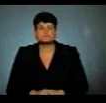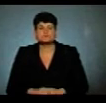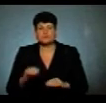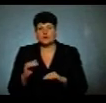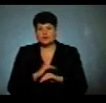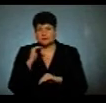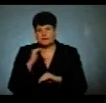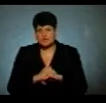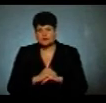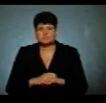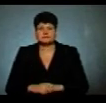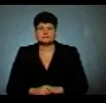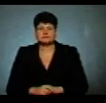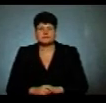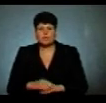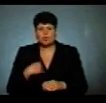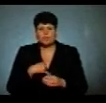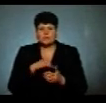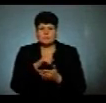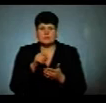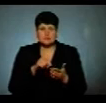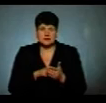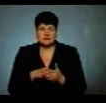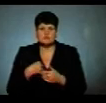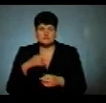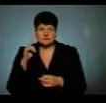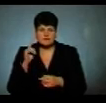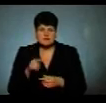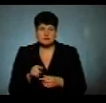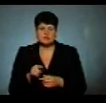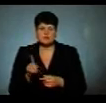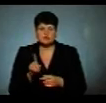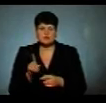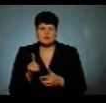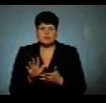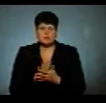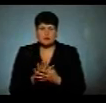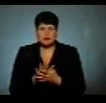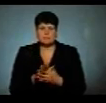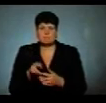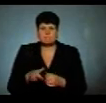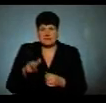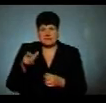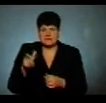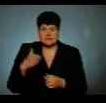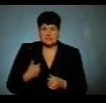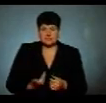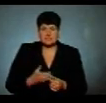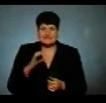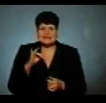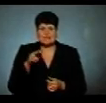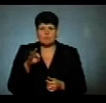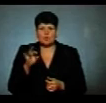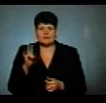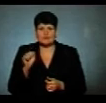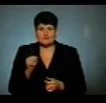Доброго вечора. Доброго вечора. Маленьке запитання. Вітаю, що обладаю в під'їзді. Я живу на Сімоленка 3, 7-й під'їзд. Там